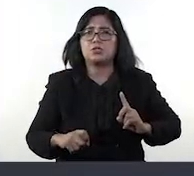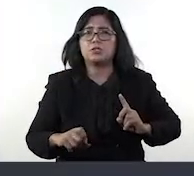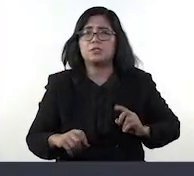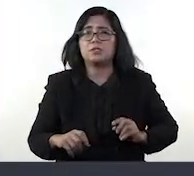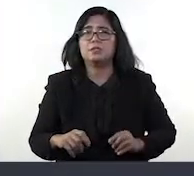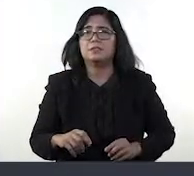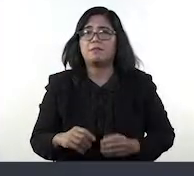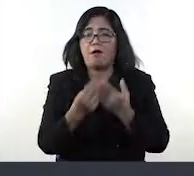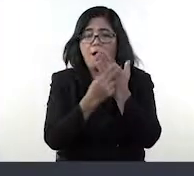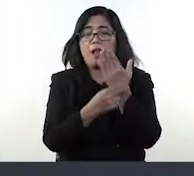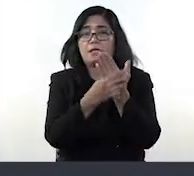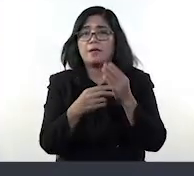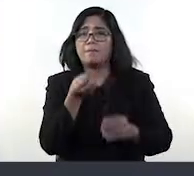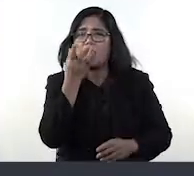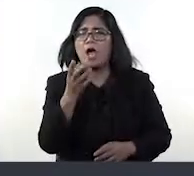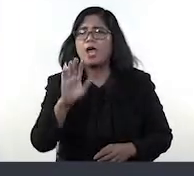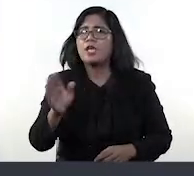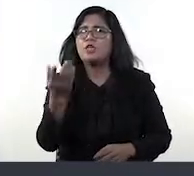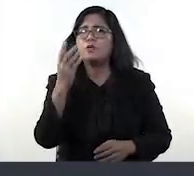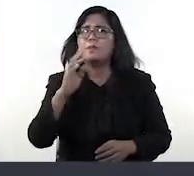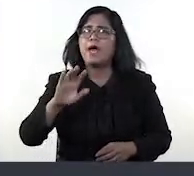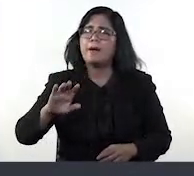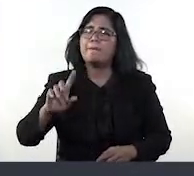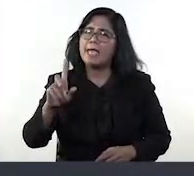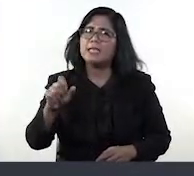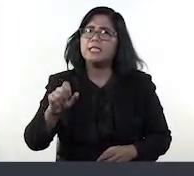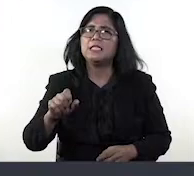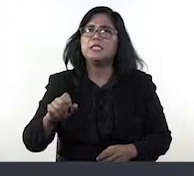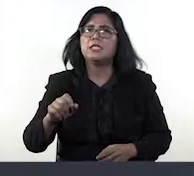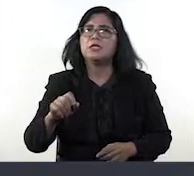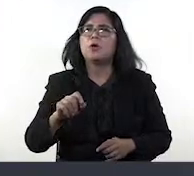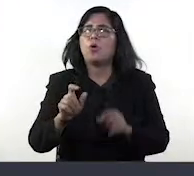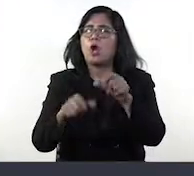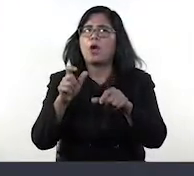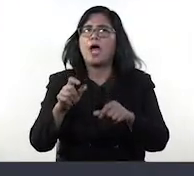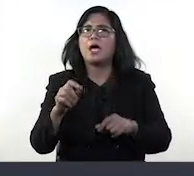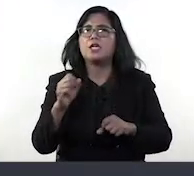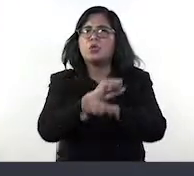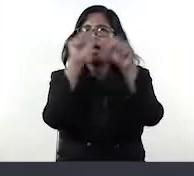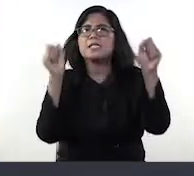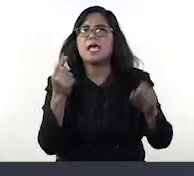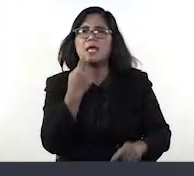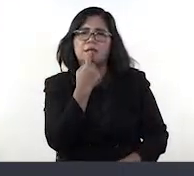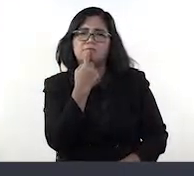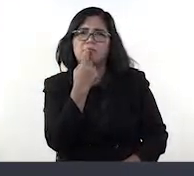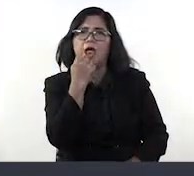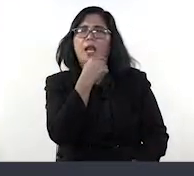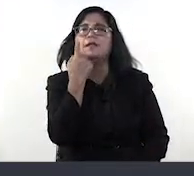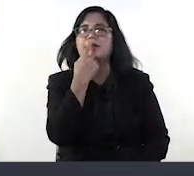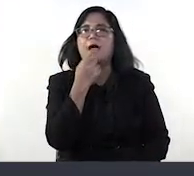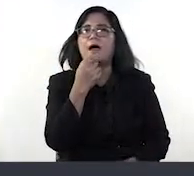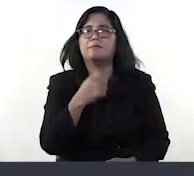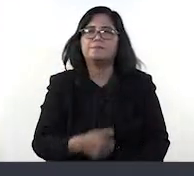pilih hidup dan mati seseorang dikuasai oleh lidahnya saya berdoa hari ini warga terima perjamuan Suci bukan sekedar Kita